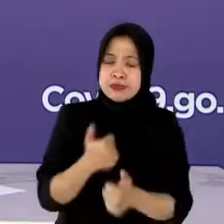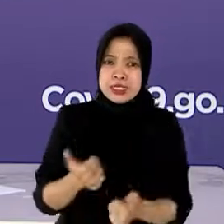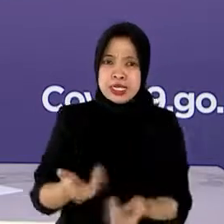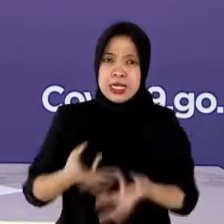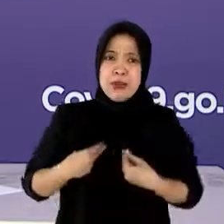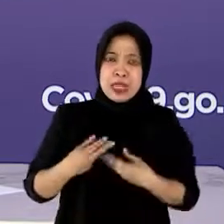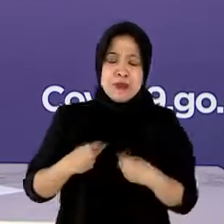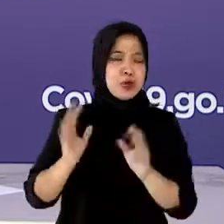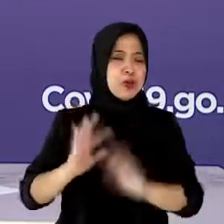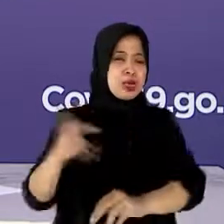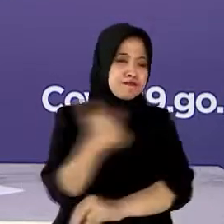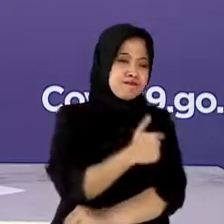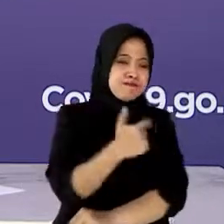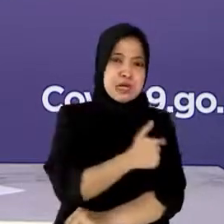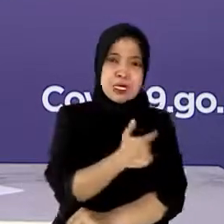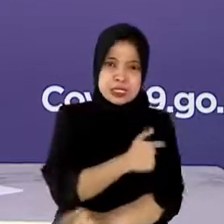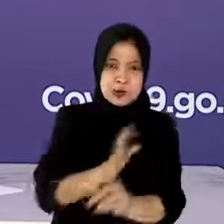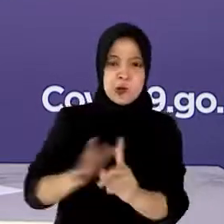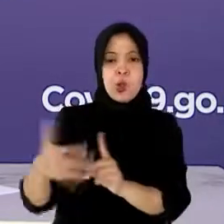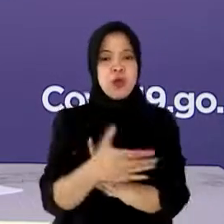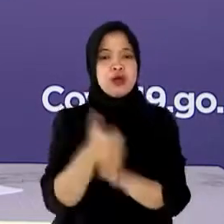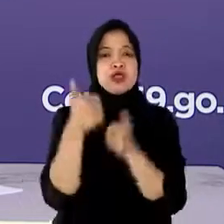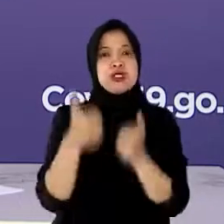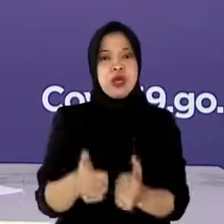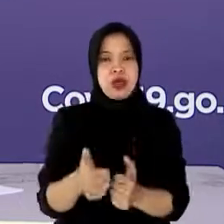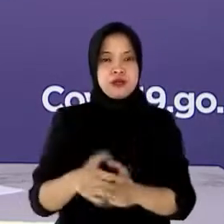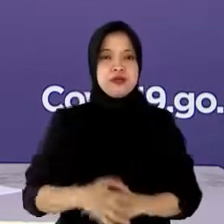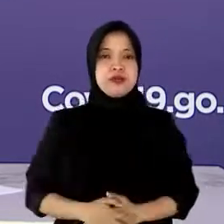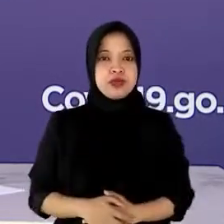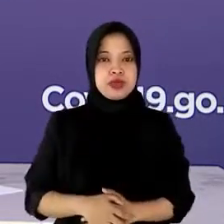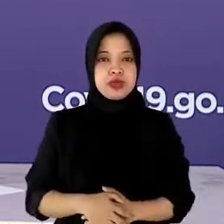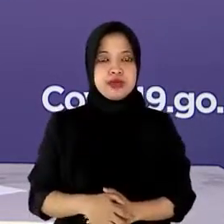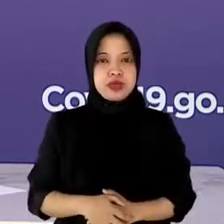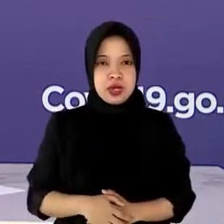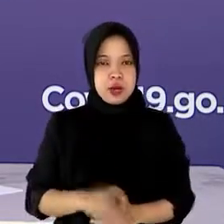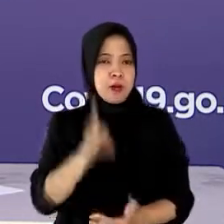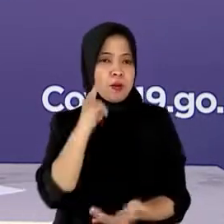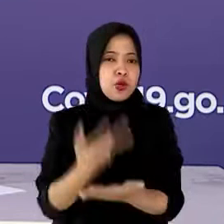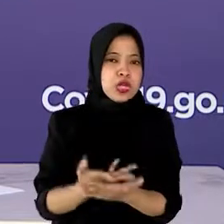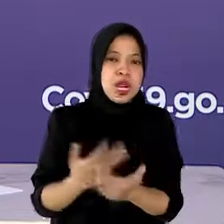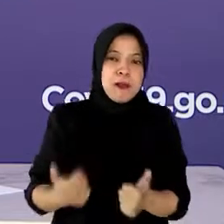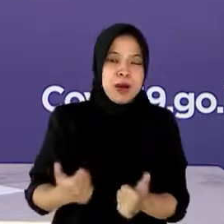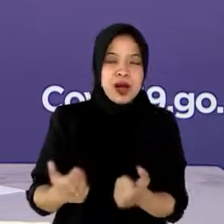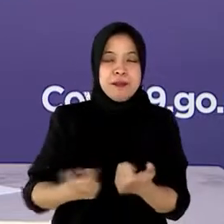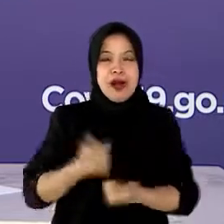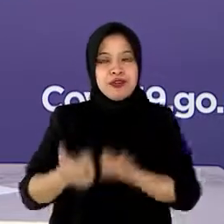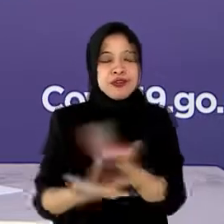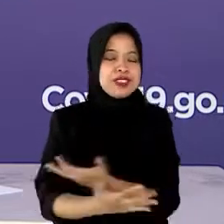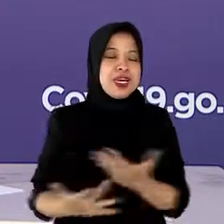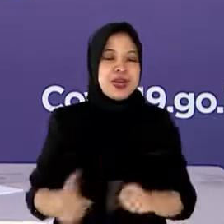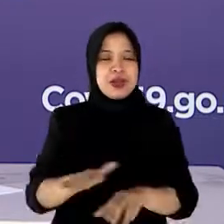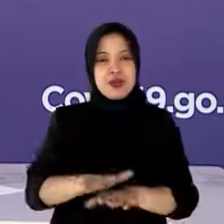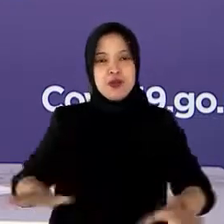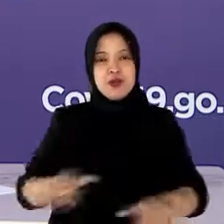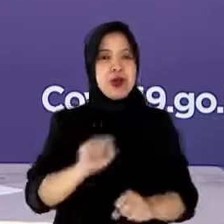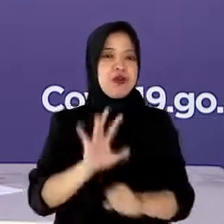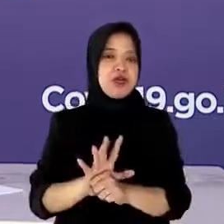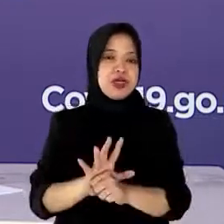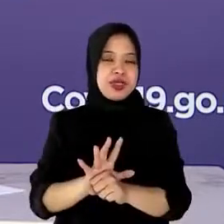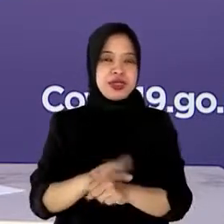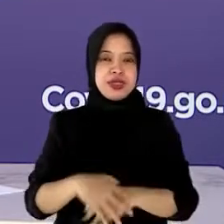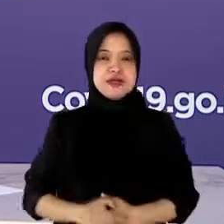vaksin dan terlindungi dari coffee 19 untuk mewujudkan masyarakat yang produktif dan aman